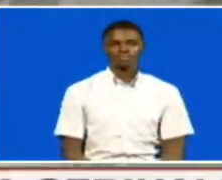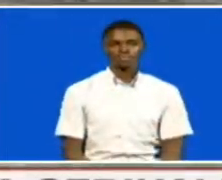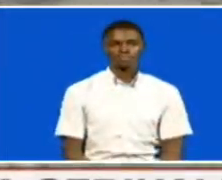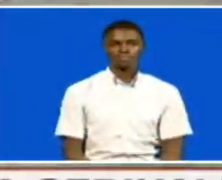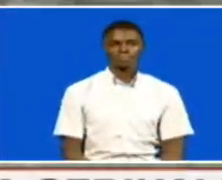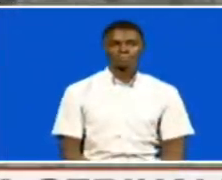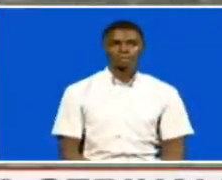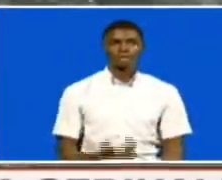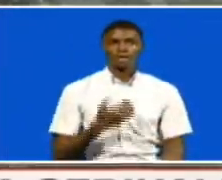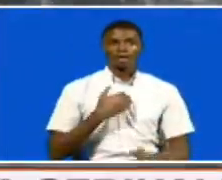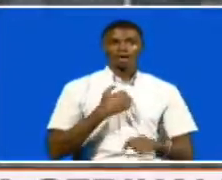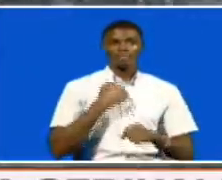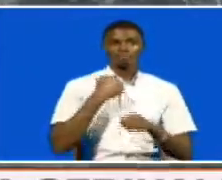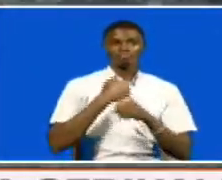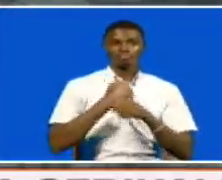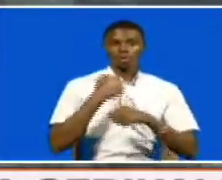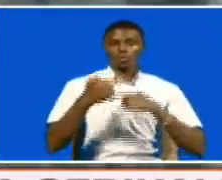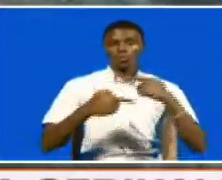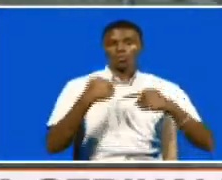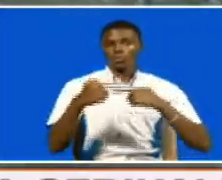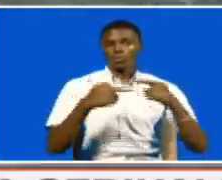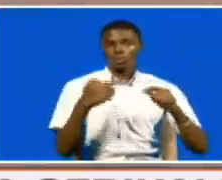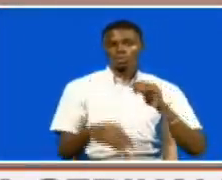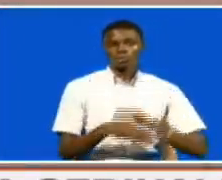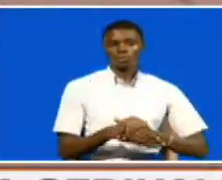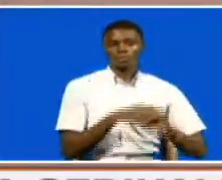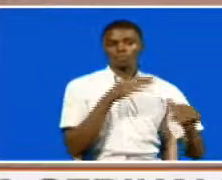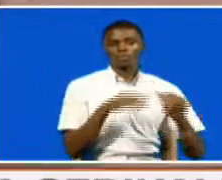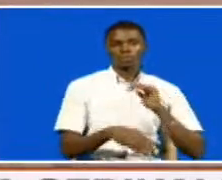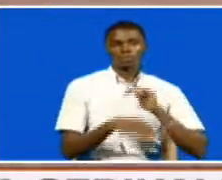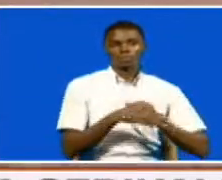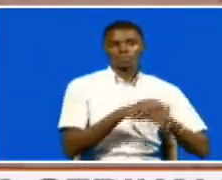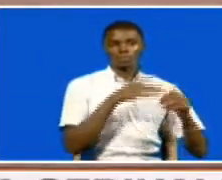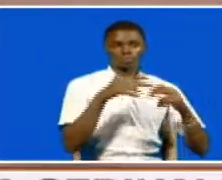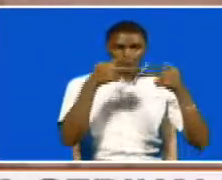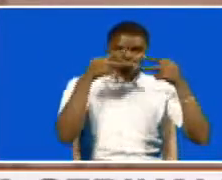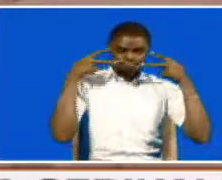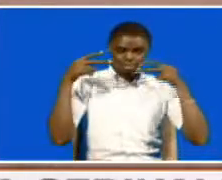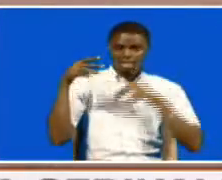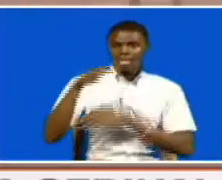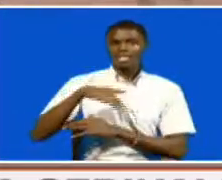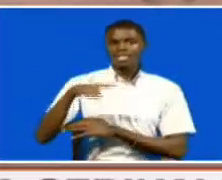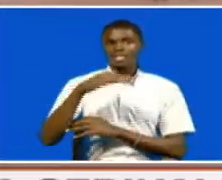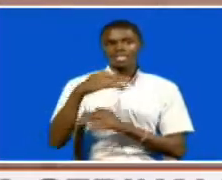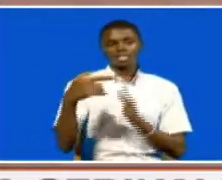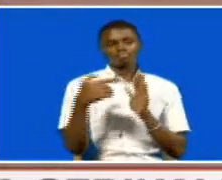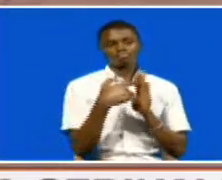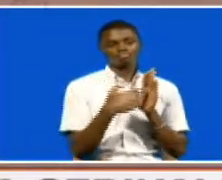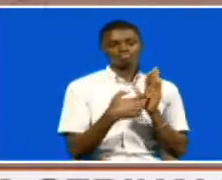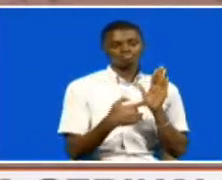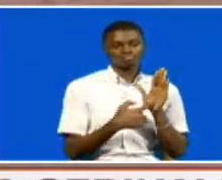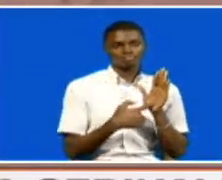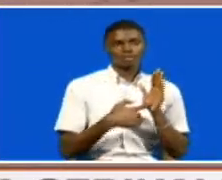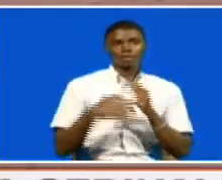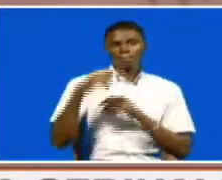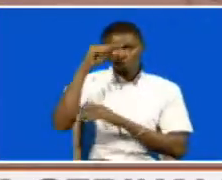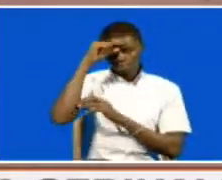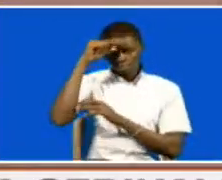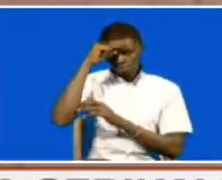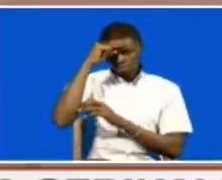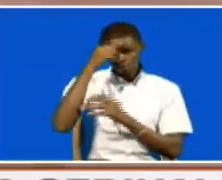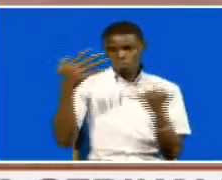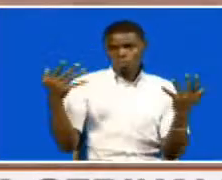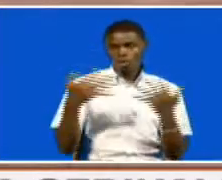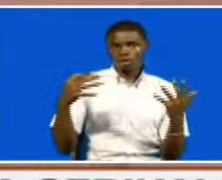Huku kukiwa na operesheni inayoendelea kuwafurusha majangili katika maeneo ambayo yameorodheshwa na serikali kuwa hatari katika kaunti